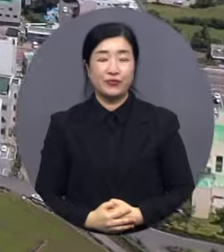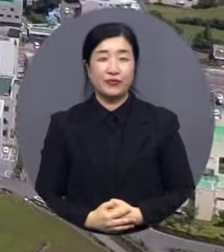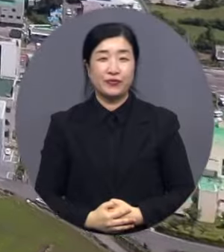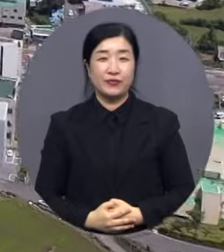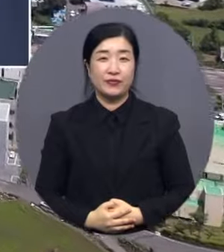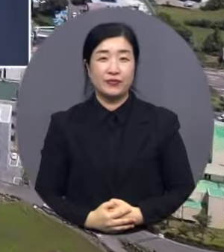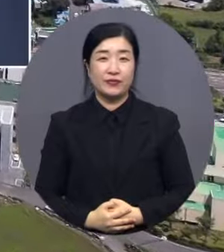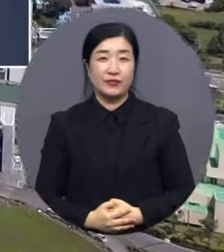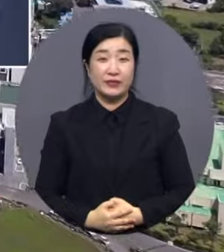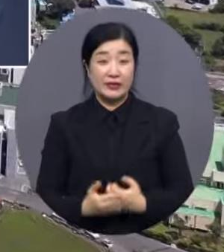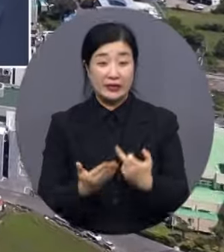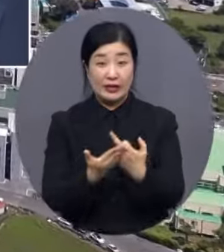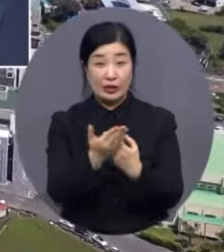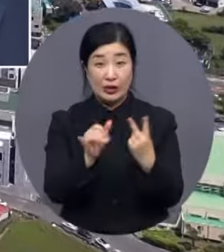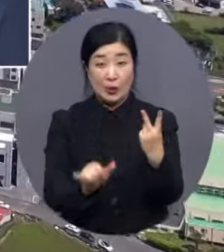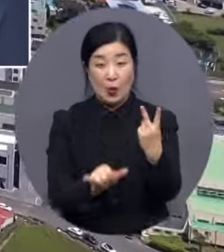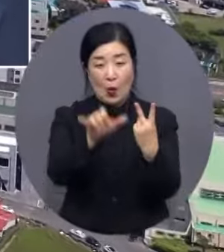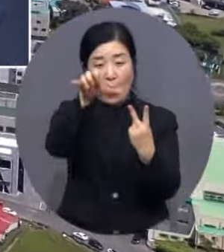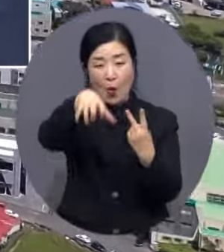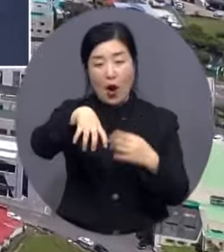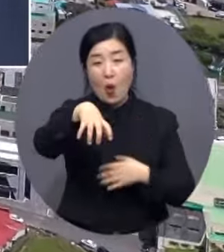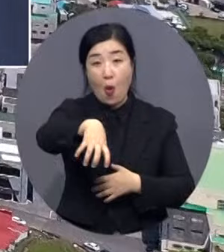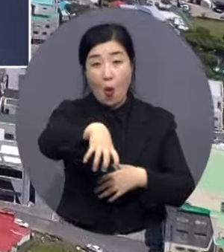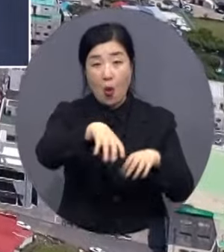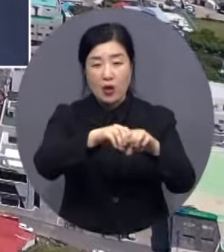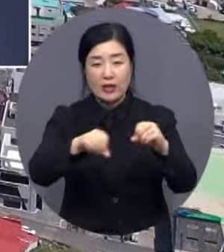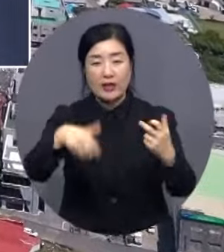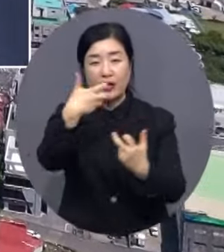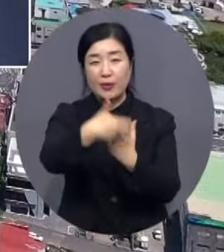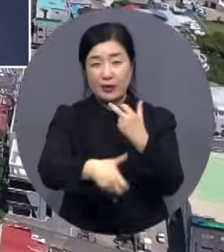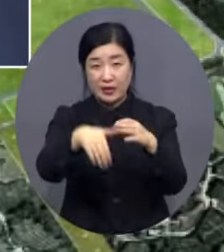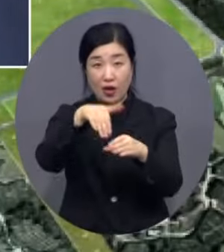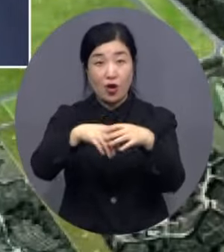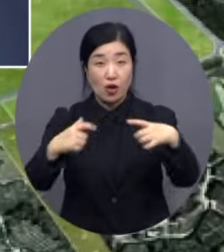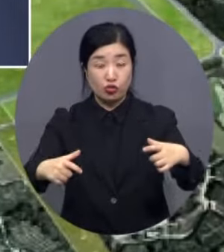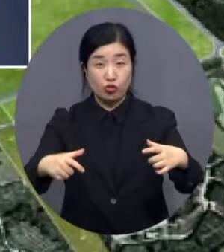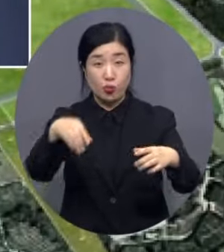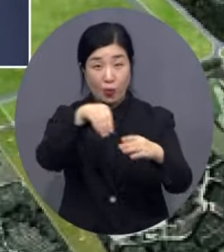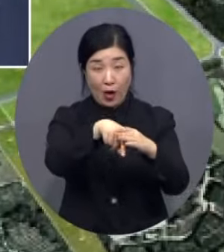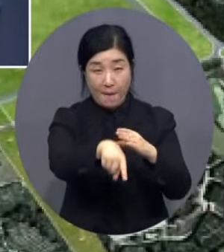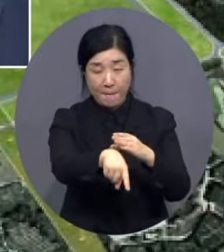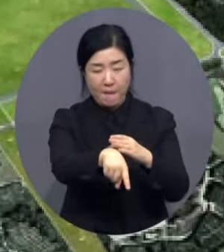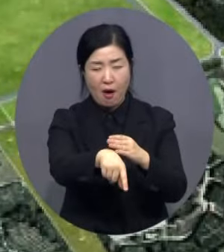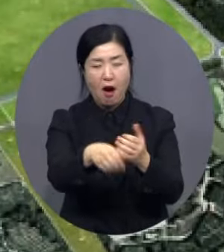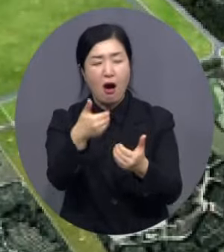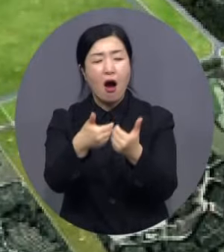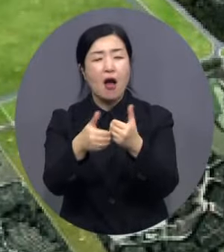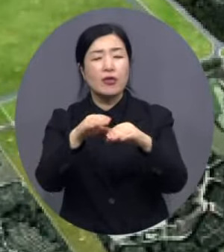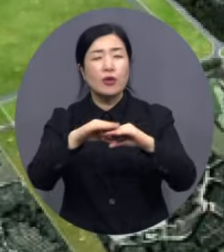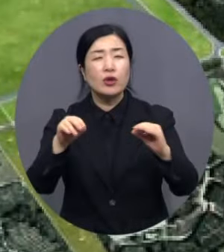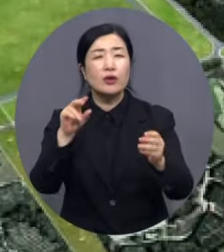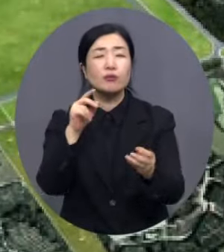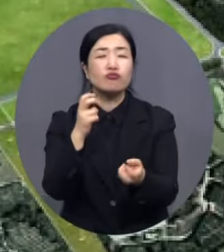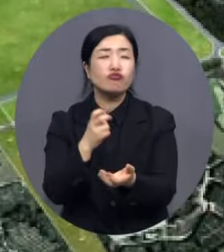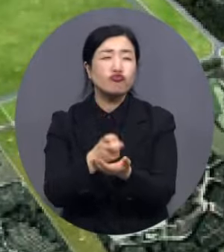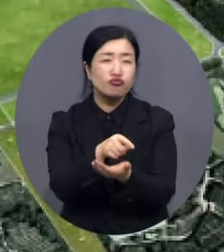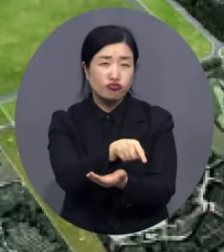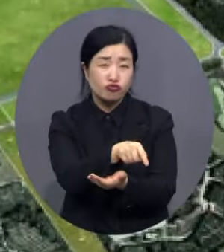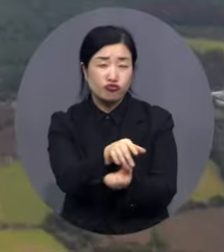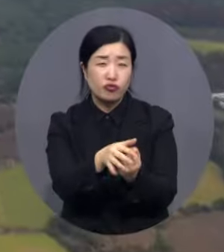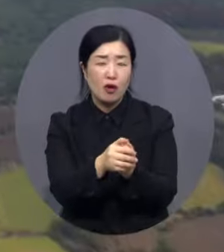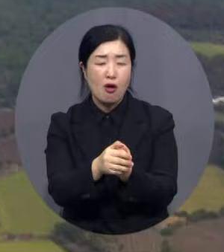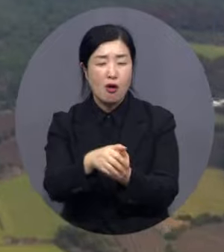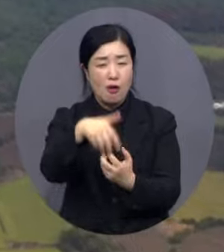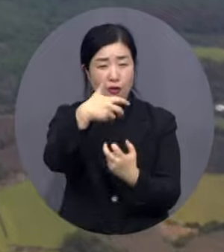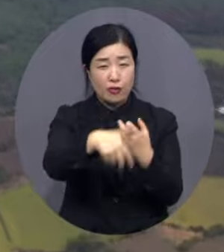정리했습니다 제주 제공항 예정지가 포함된 포시 선거구 제주대 등현 건설계획에 대한